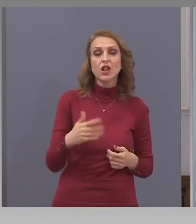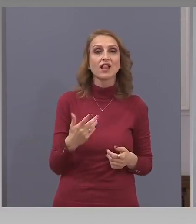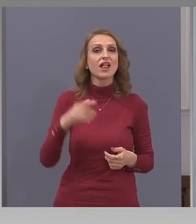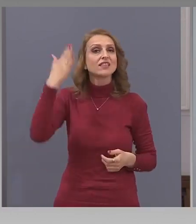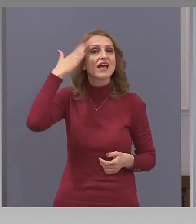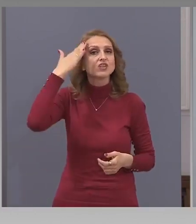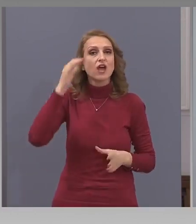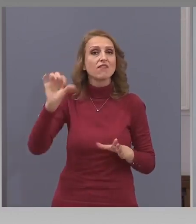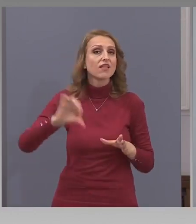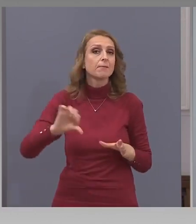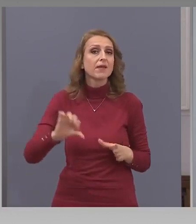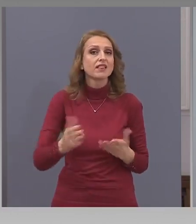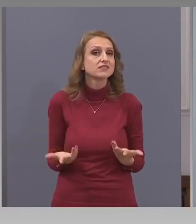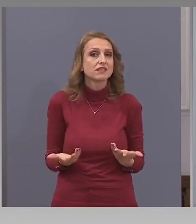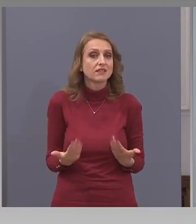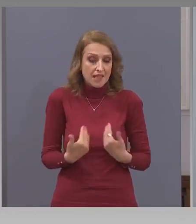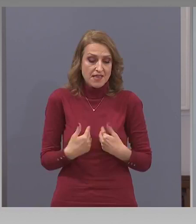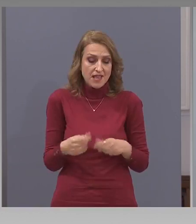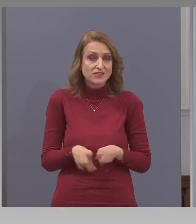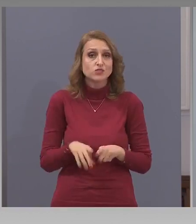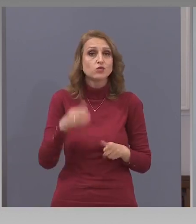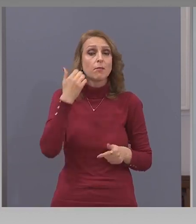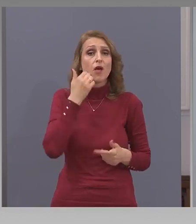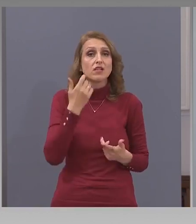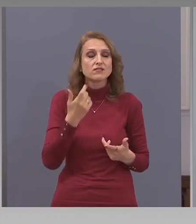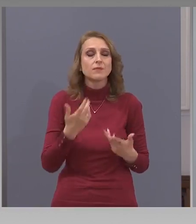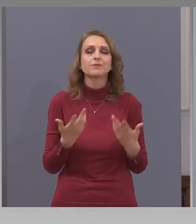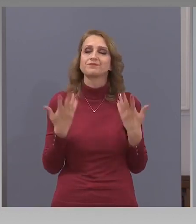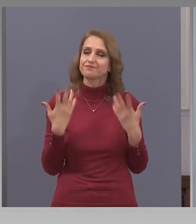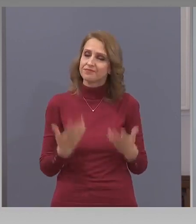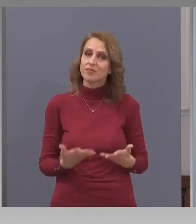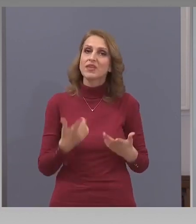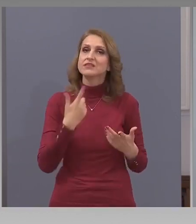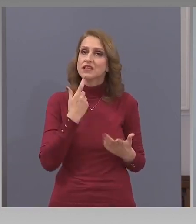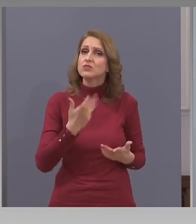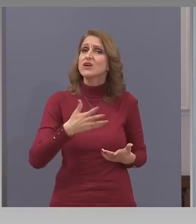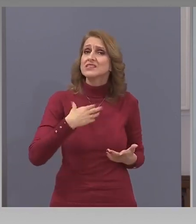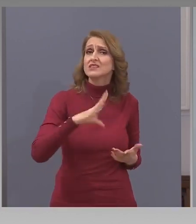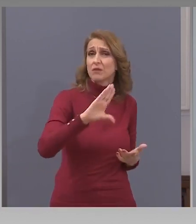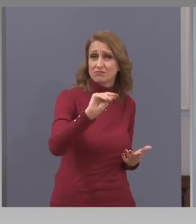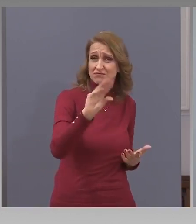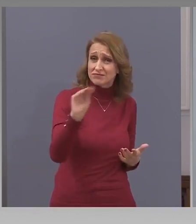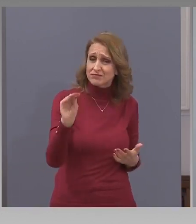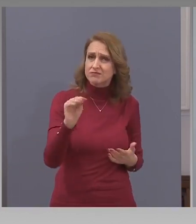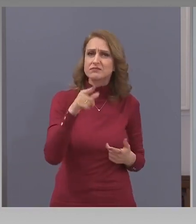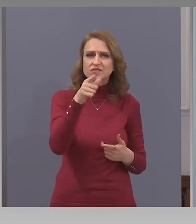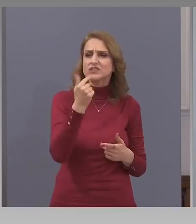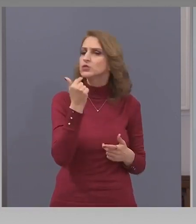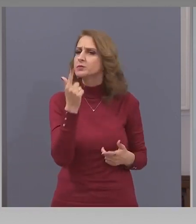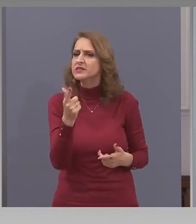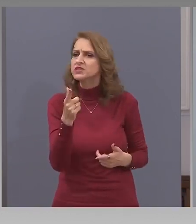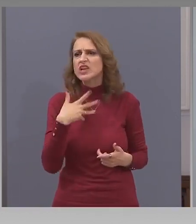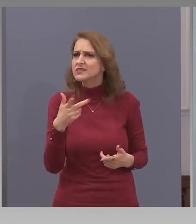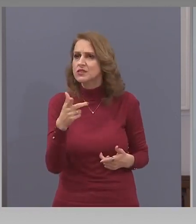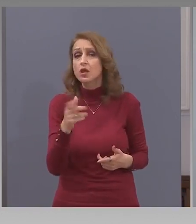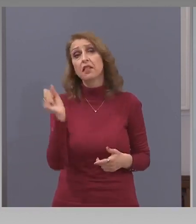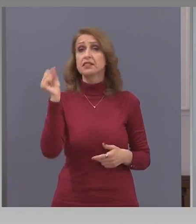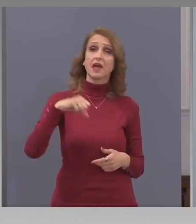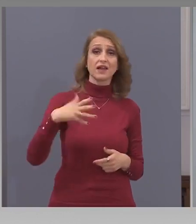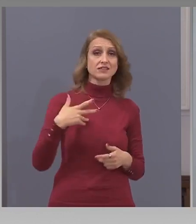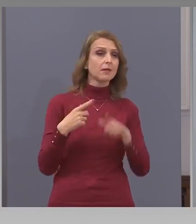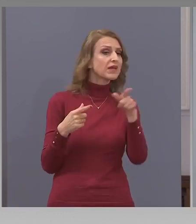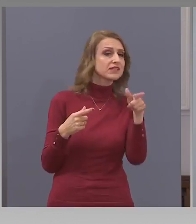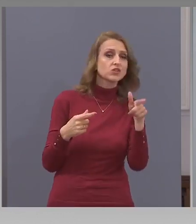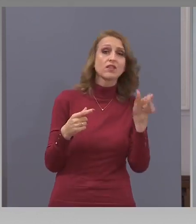до тук. И аз ползвам. Затова искам да кажа, че който и да го попиташ, искаш ли, той казва да. Но